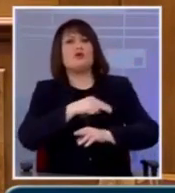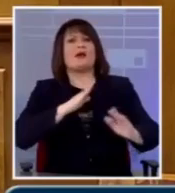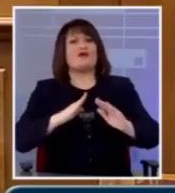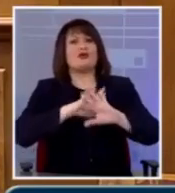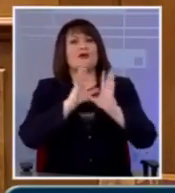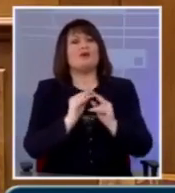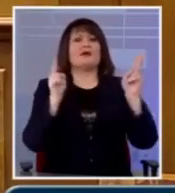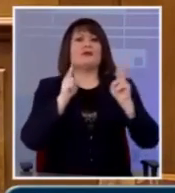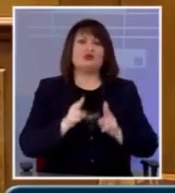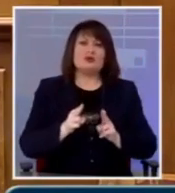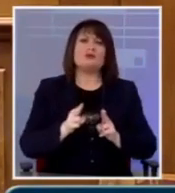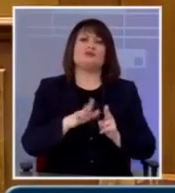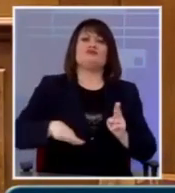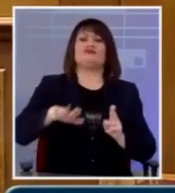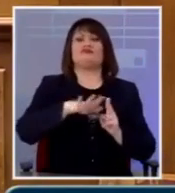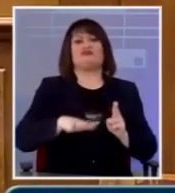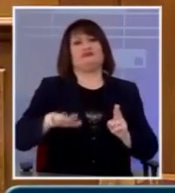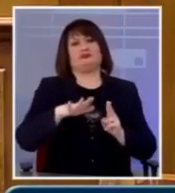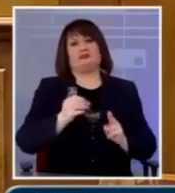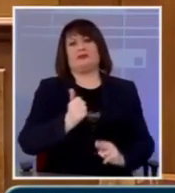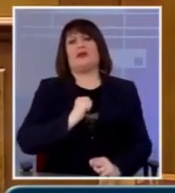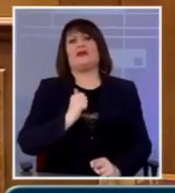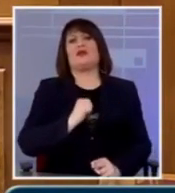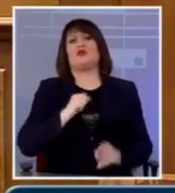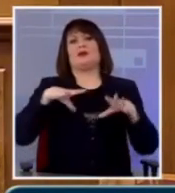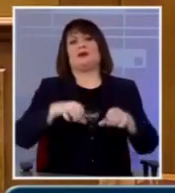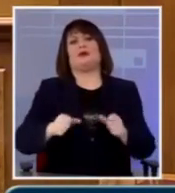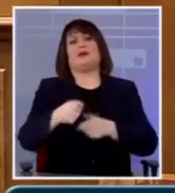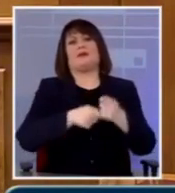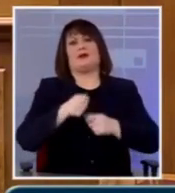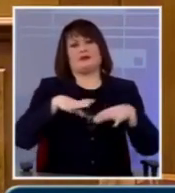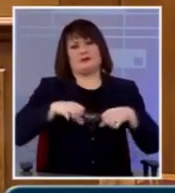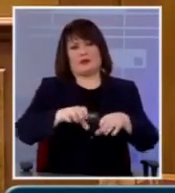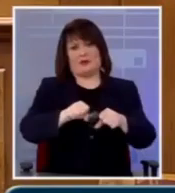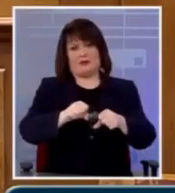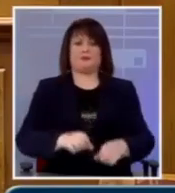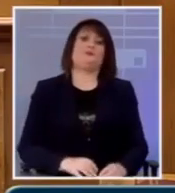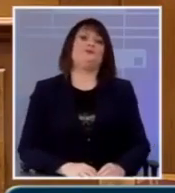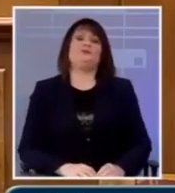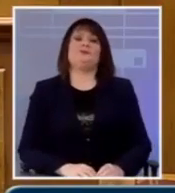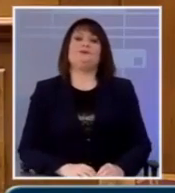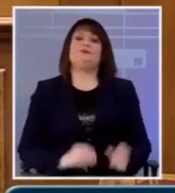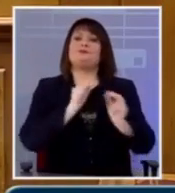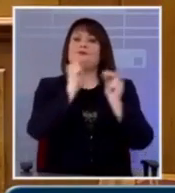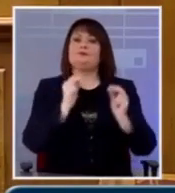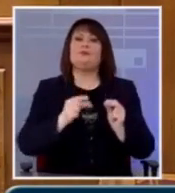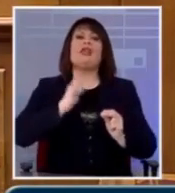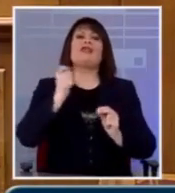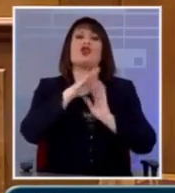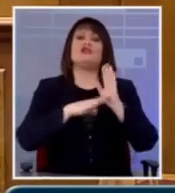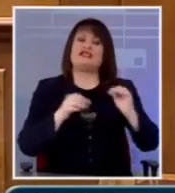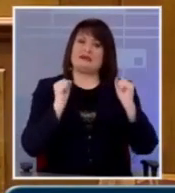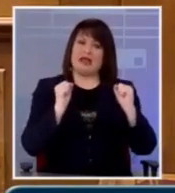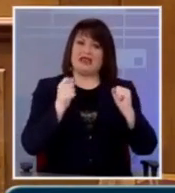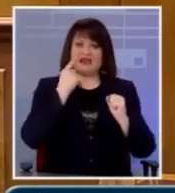διεύρυνσης του ζωτικού χώρου για την ιδιωτική επιχειρηματική δραστηριότητα. Έτσι, το ΕΣΥ σήμερα